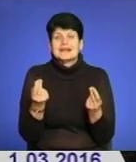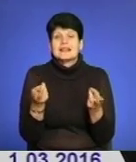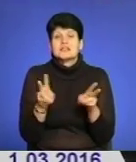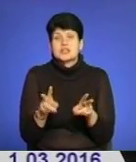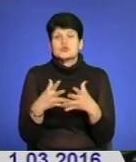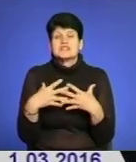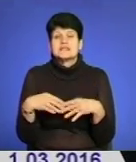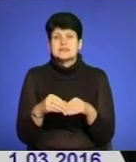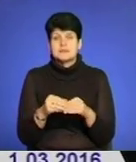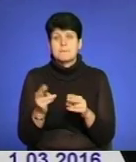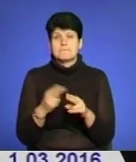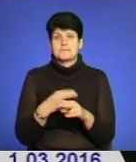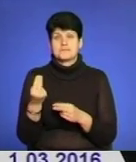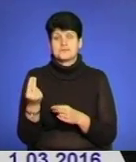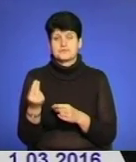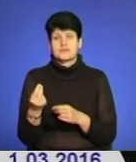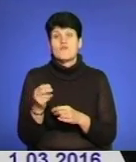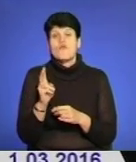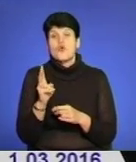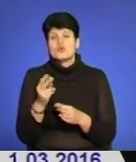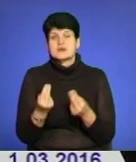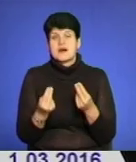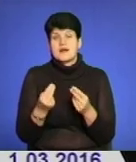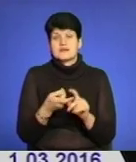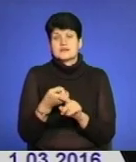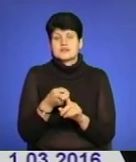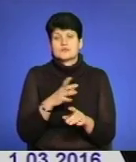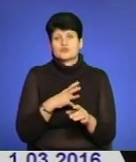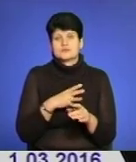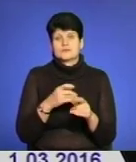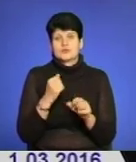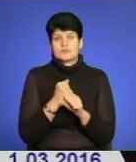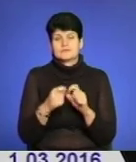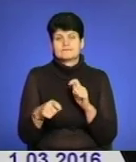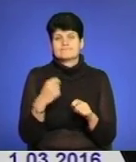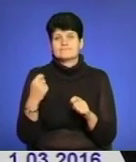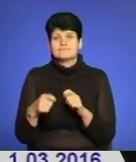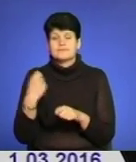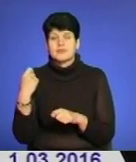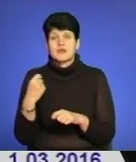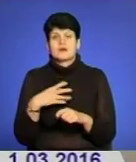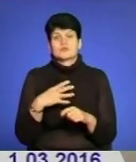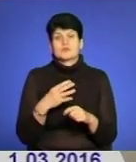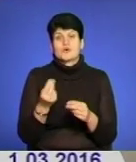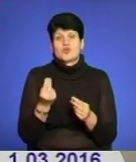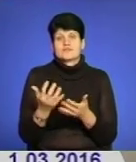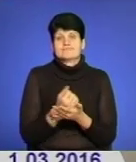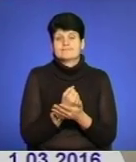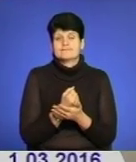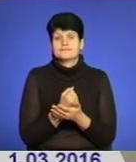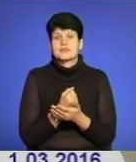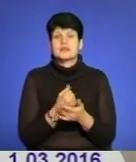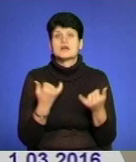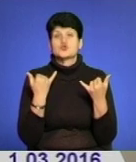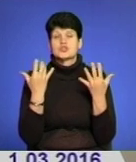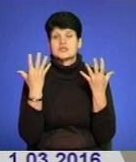без засобів на існування. Декого гральна залежність штовхала на злочини, аби роздобути чергову суму на ставку. На сьогоднішній день